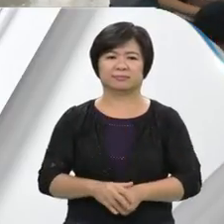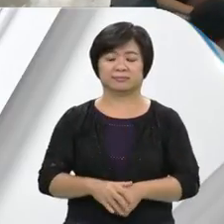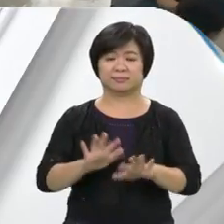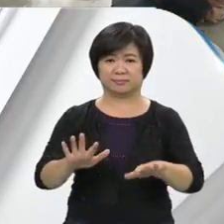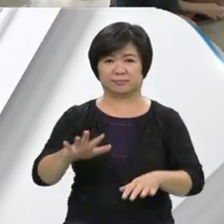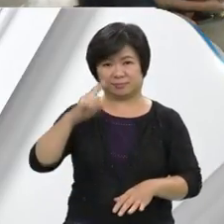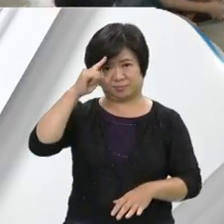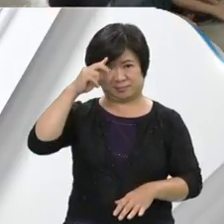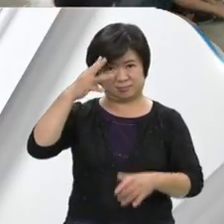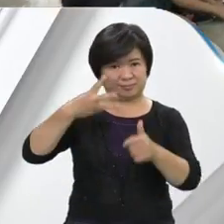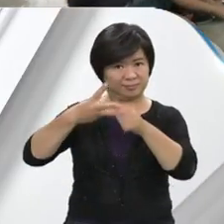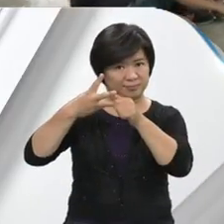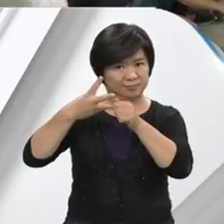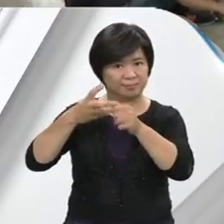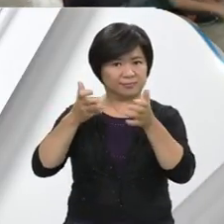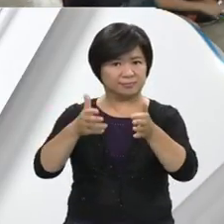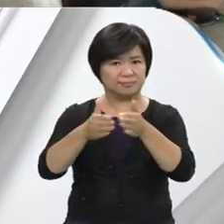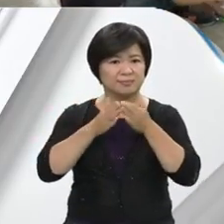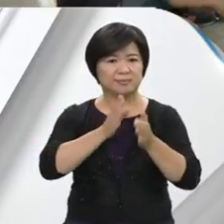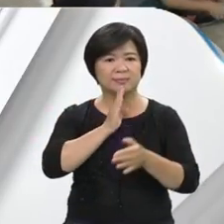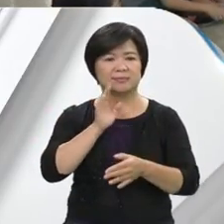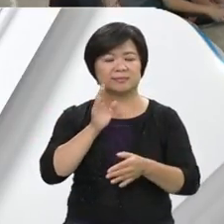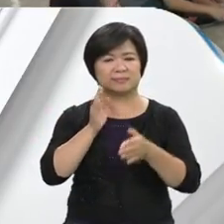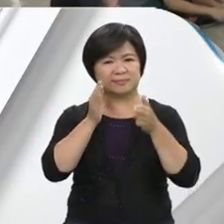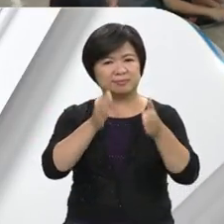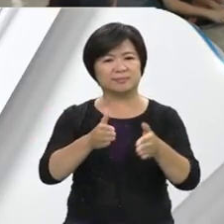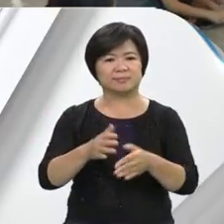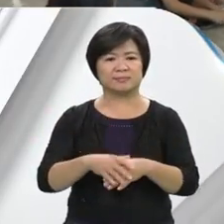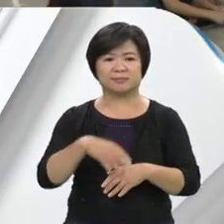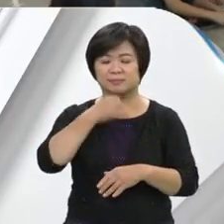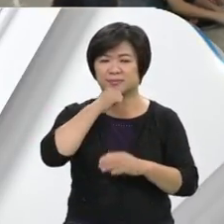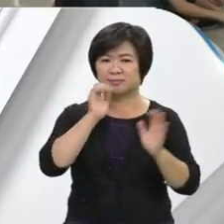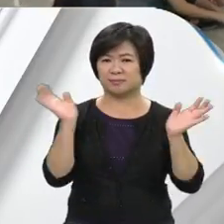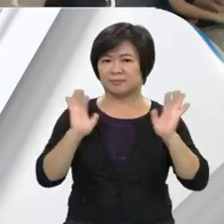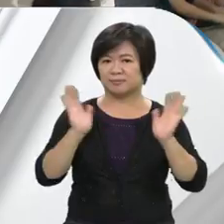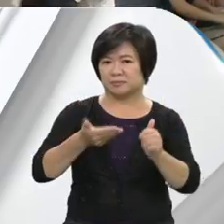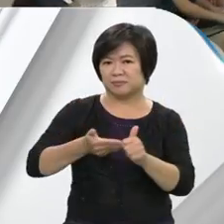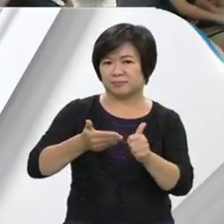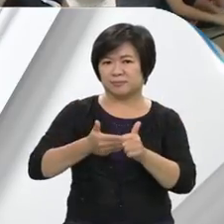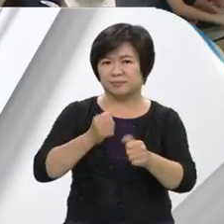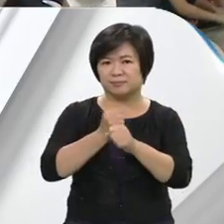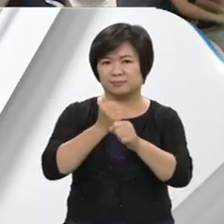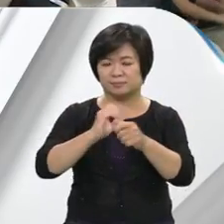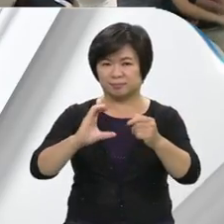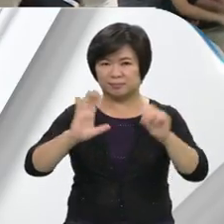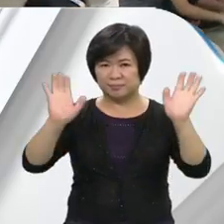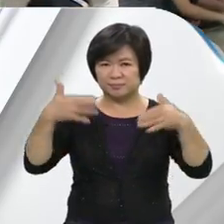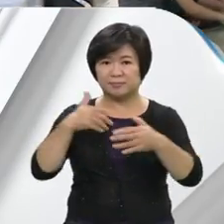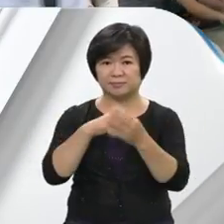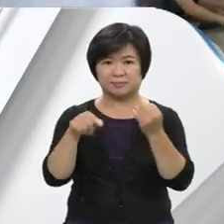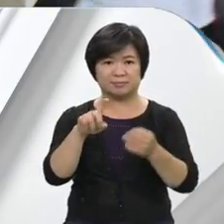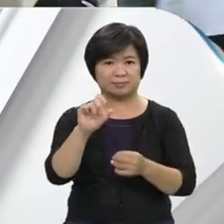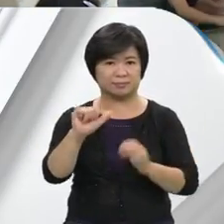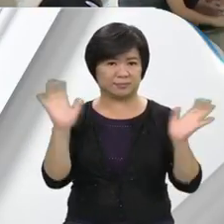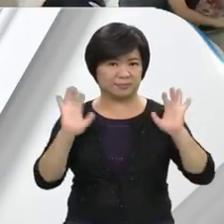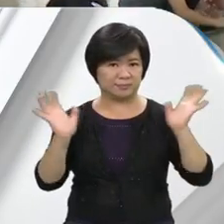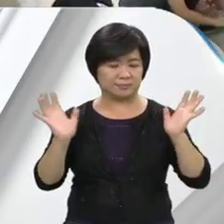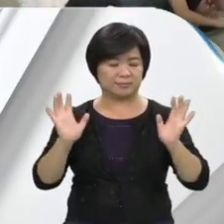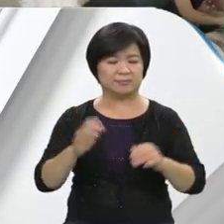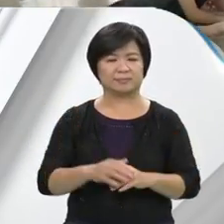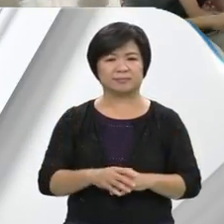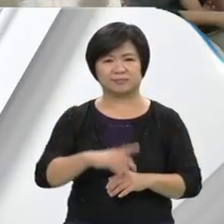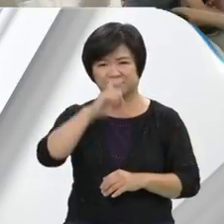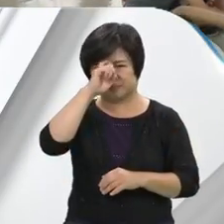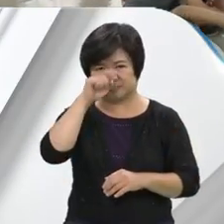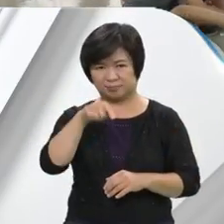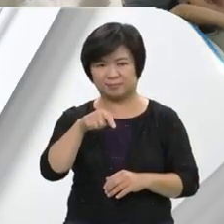三天我们很重要进行的就是我们的台湾儿童的培力工作坊，我们从全台湾招募了15个孩子，然后我们希望透过他